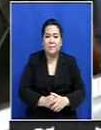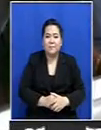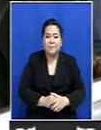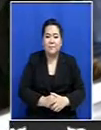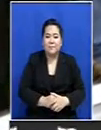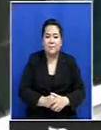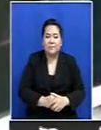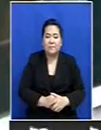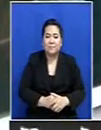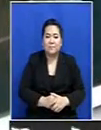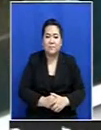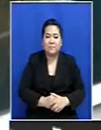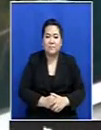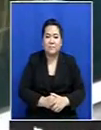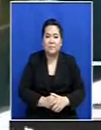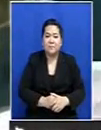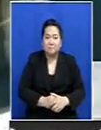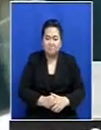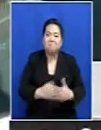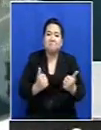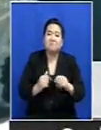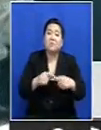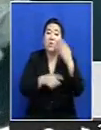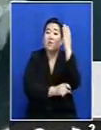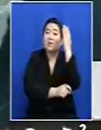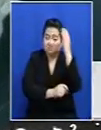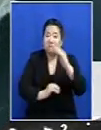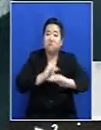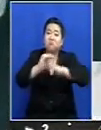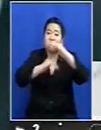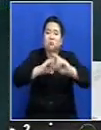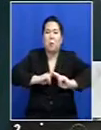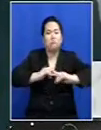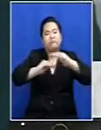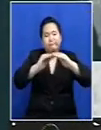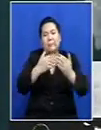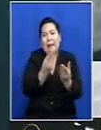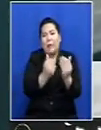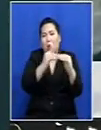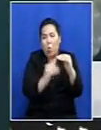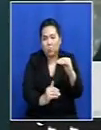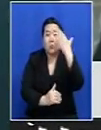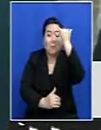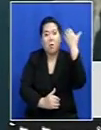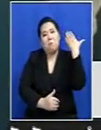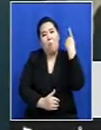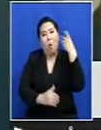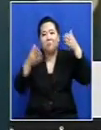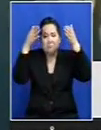เป็นอีกหนึ่งประเทศนะคะที่มาปรับลดคาดการการเจริญเติบโตทางเศรษฐกิจของตัวเองลงหลังจากเมื่อวานนี้ค่ะอินโดนีเซียก็เ